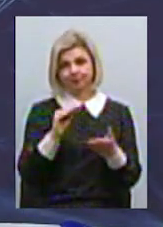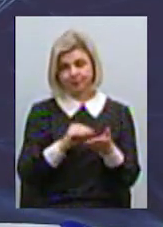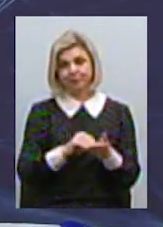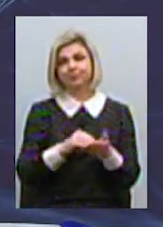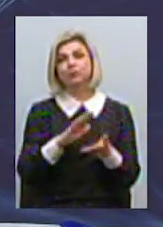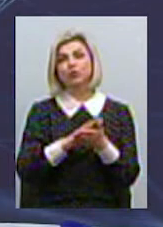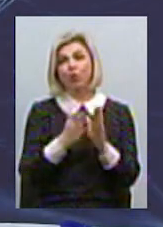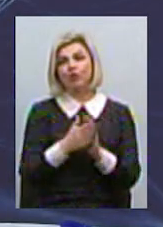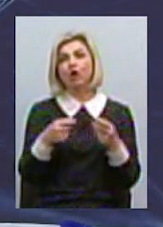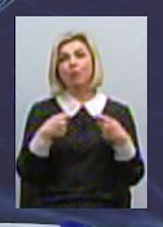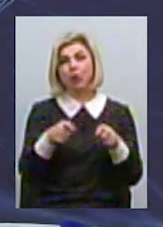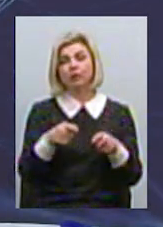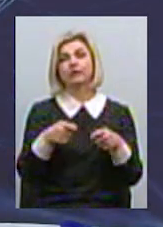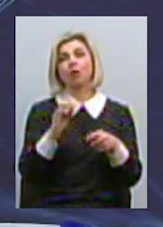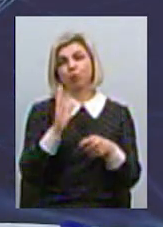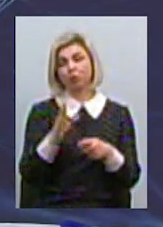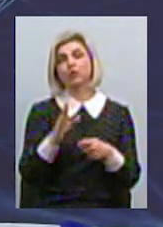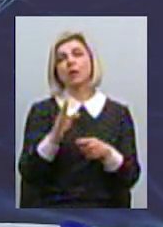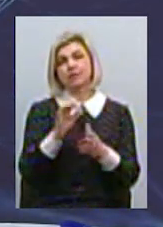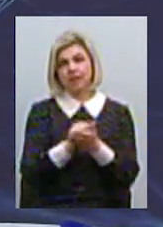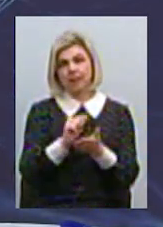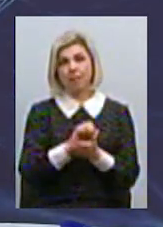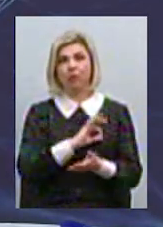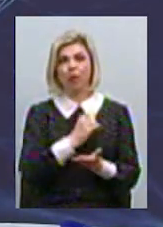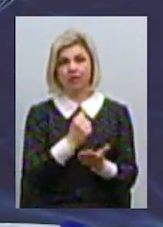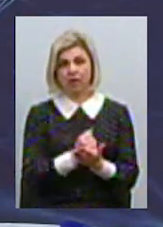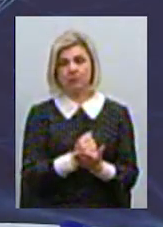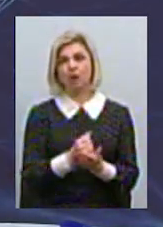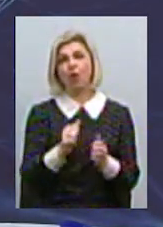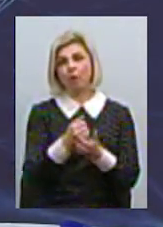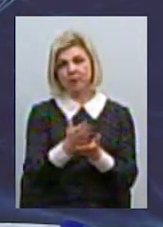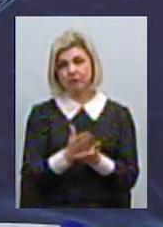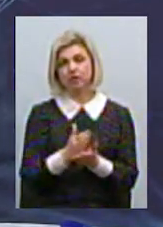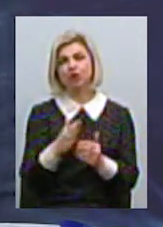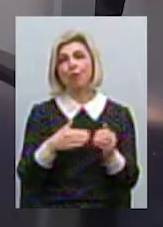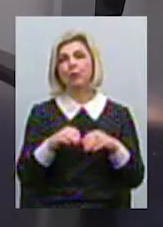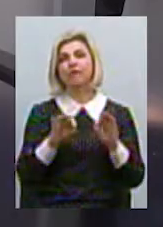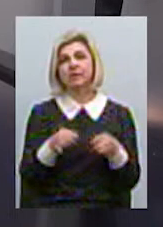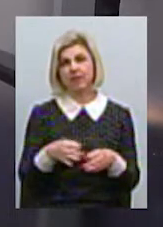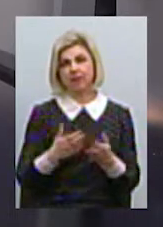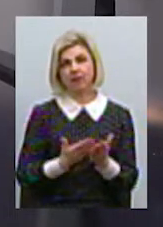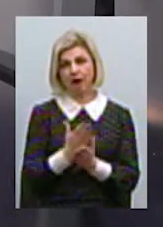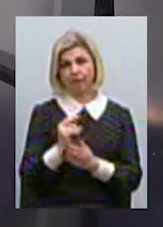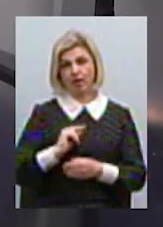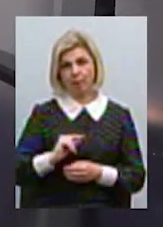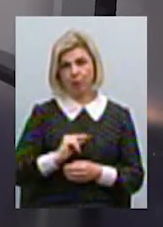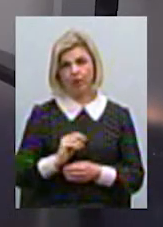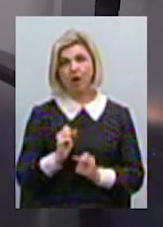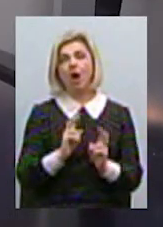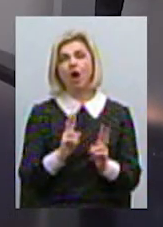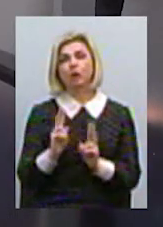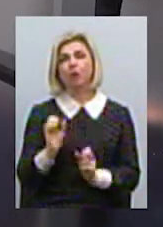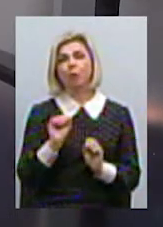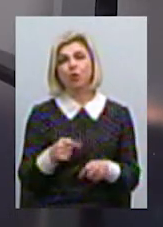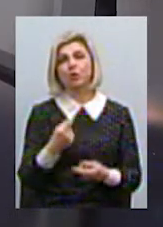буде займатися нотарі. Нотарі забезпечують професійну і якісну роботу. А хто може забезпечити і повернути ситуацію на краще,